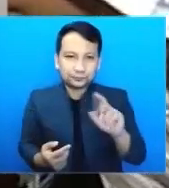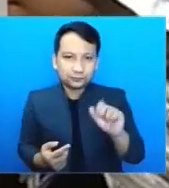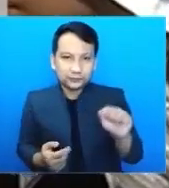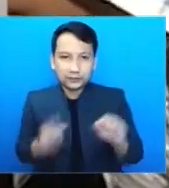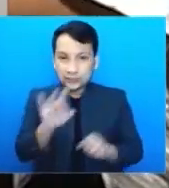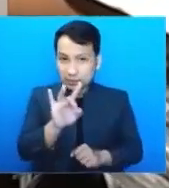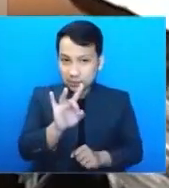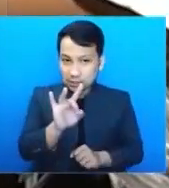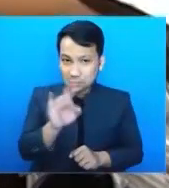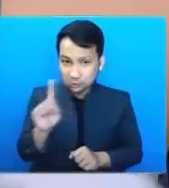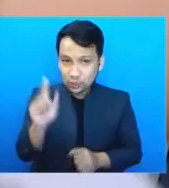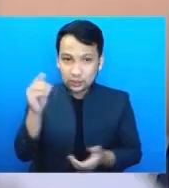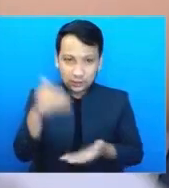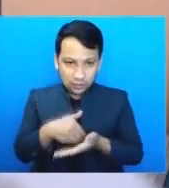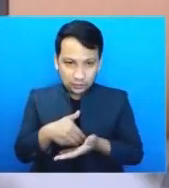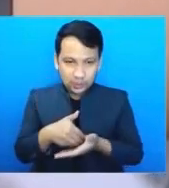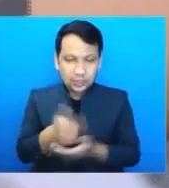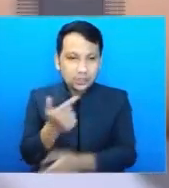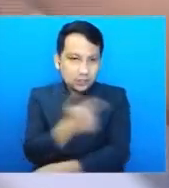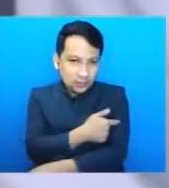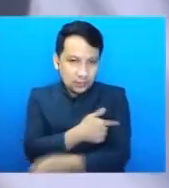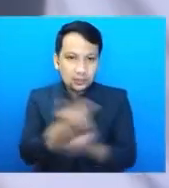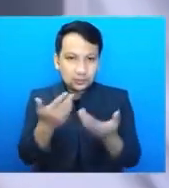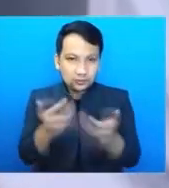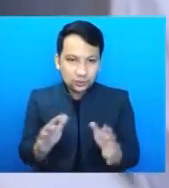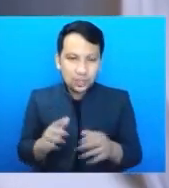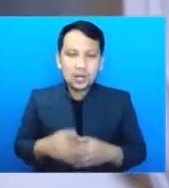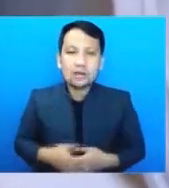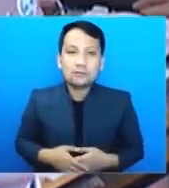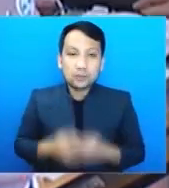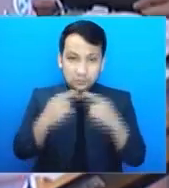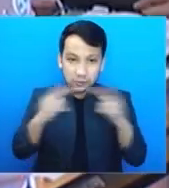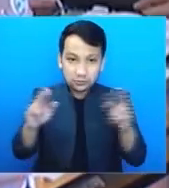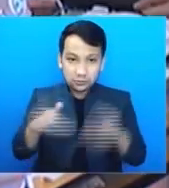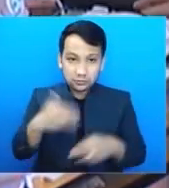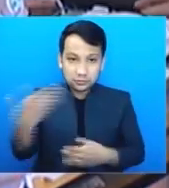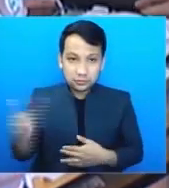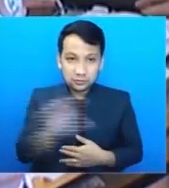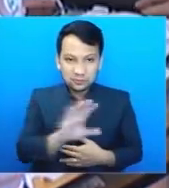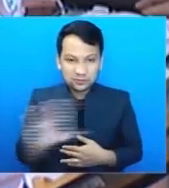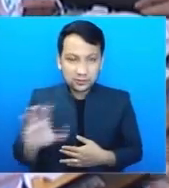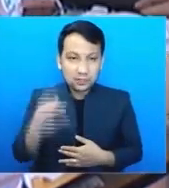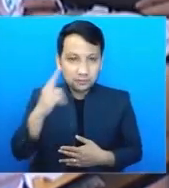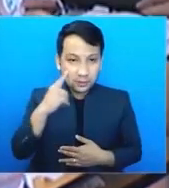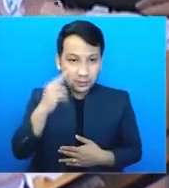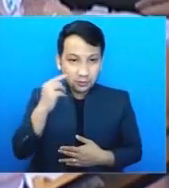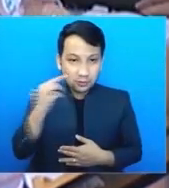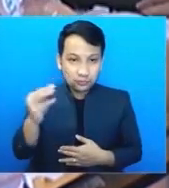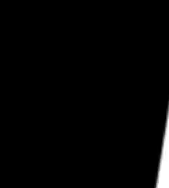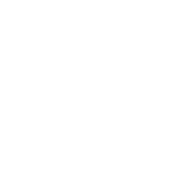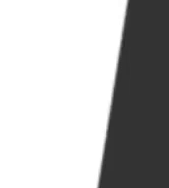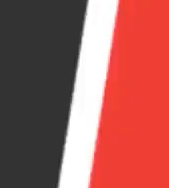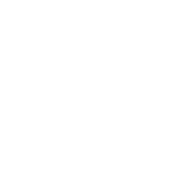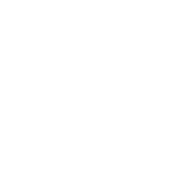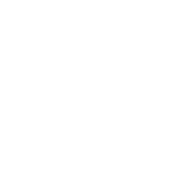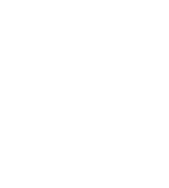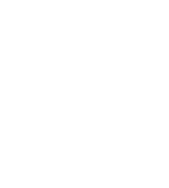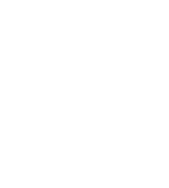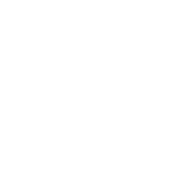81,275 na ang bakunado. Nagbabalita mula sa frontline, Patricia Mangune, News 5.